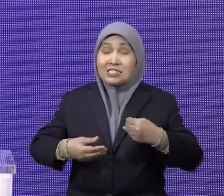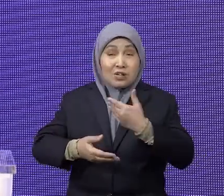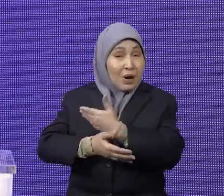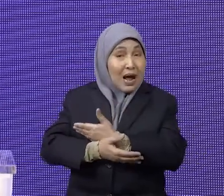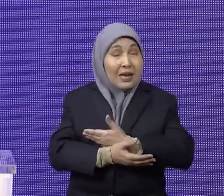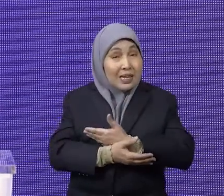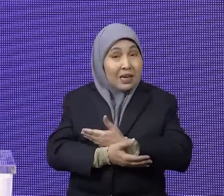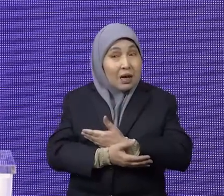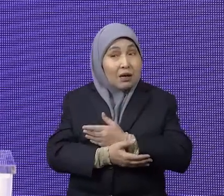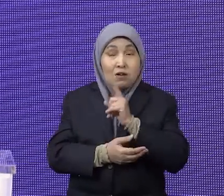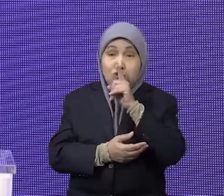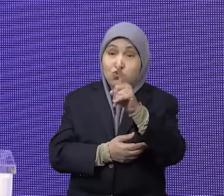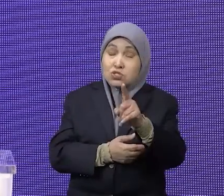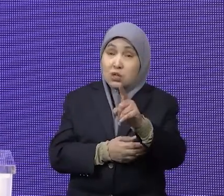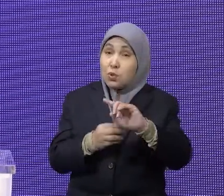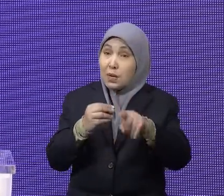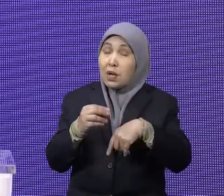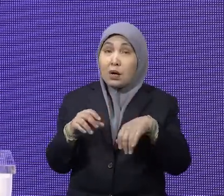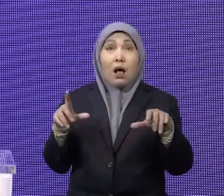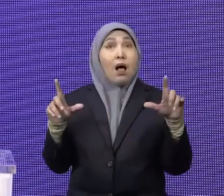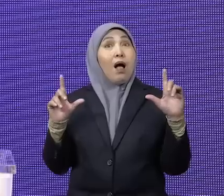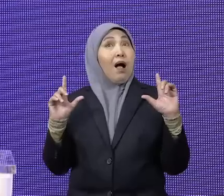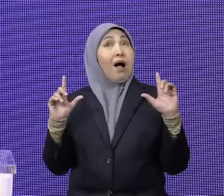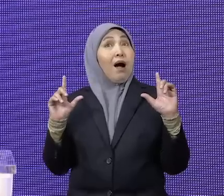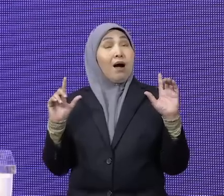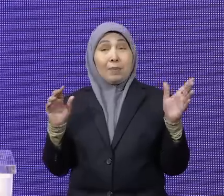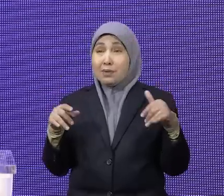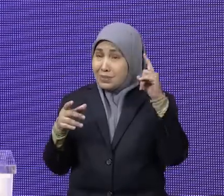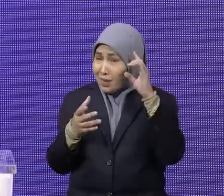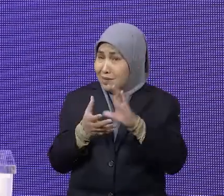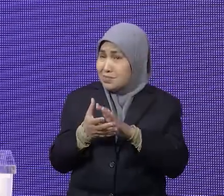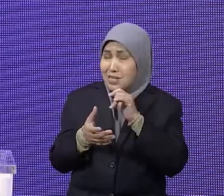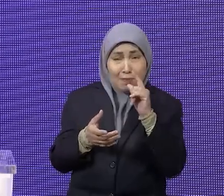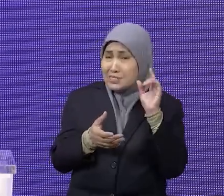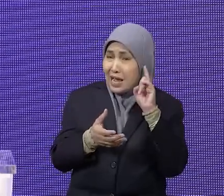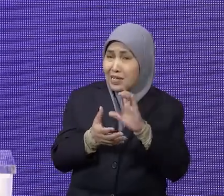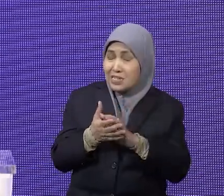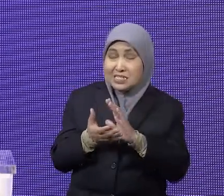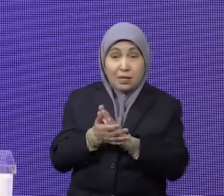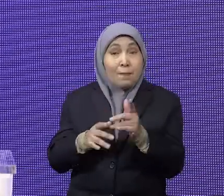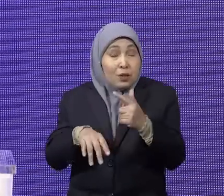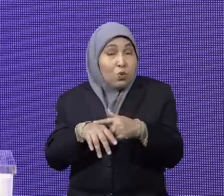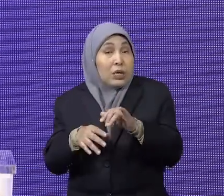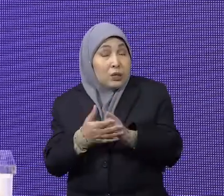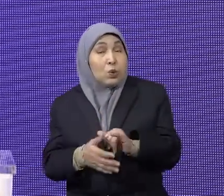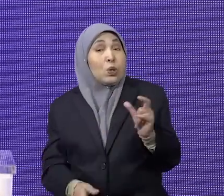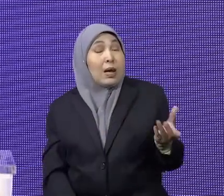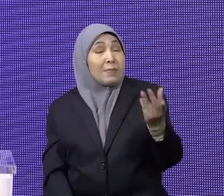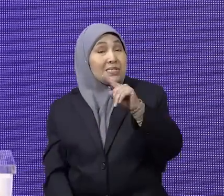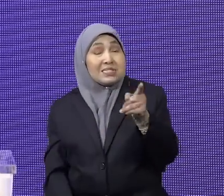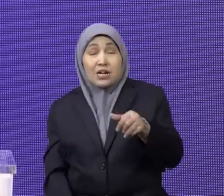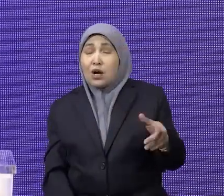dengan seorang anak, pasti ia satu perkara yang menakjubkan antara percaya dan juga tak percaya. Maka pada ketika inilah Nabi